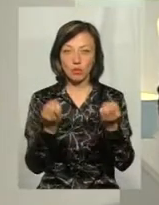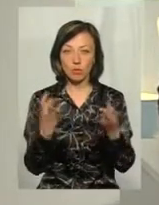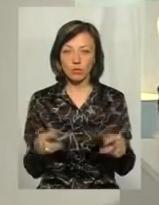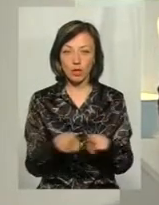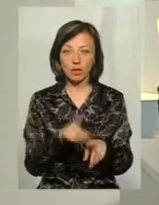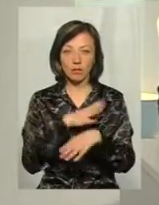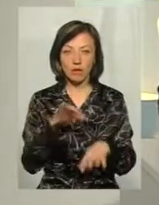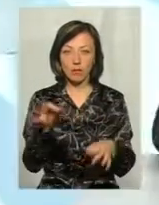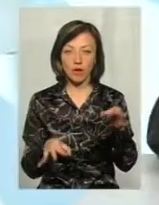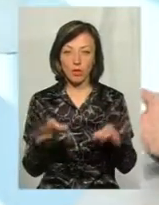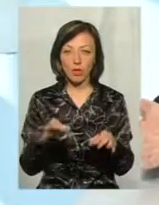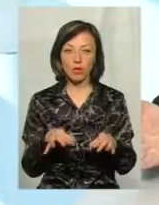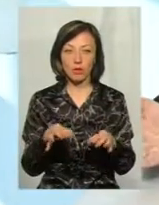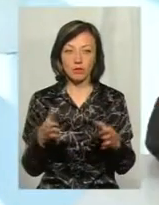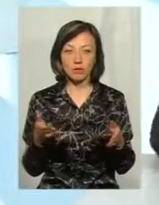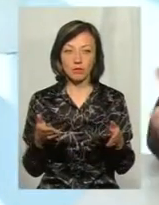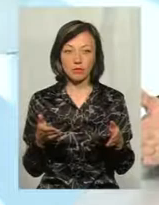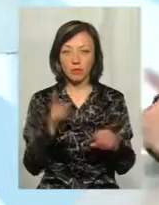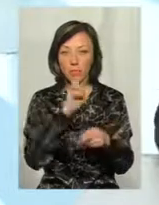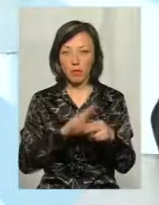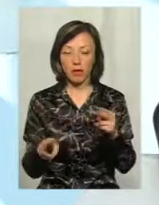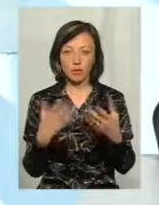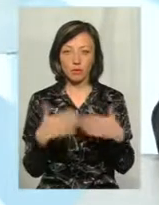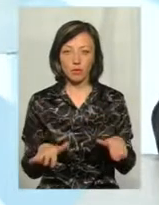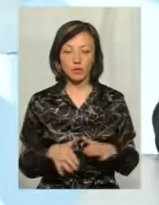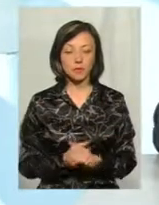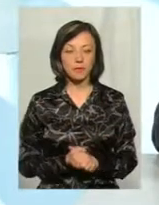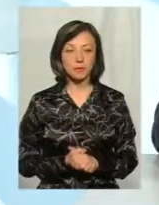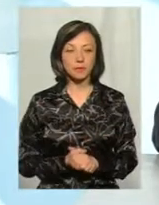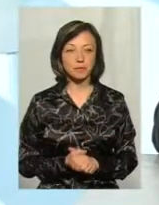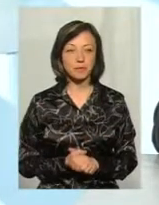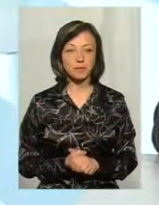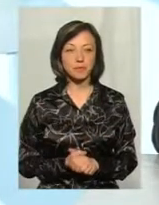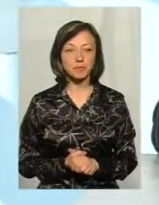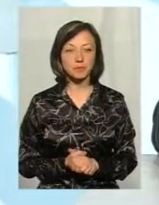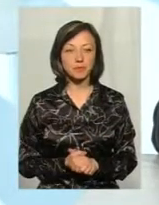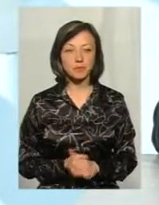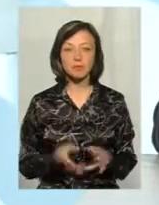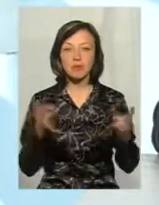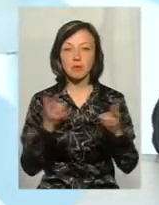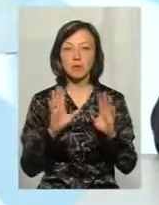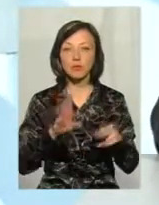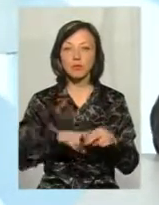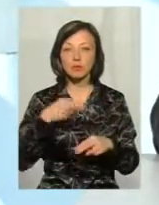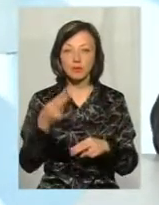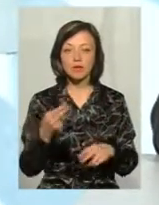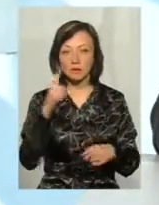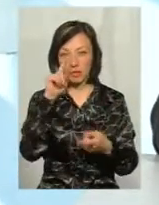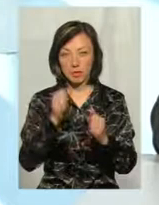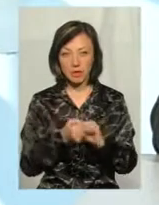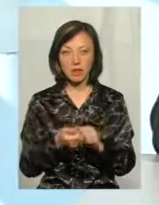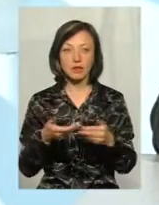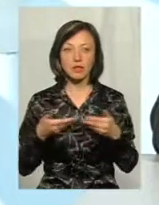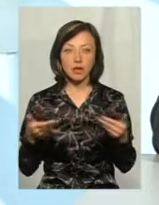значить, в природі, що впало, значить, те саме і з нічого, да. Значить, тому треба буде відшкодовувати і треба про це завжди пам'ятати